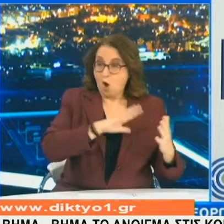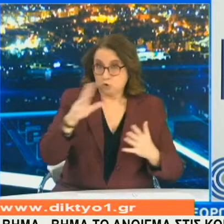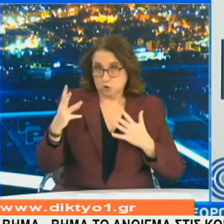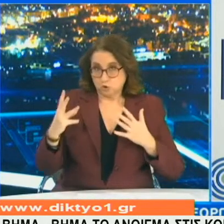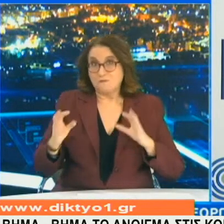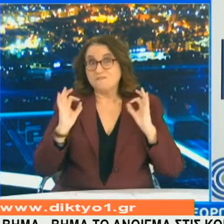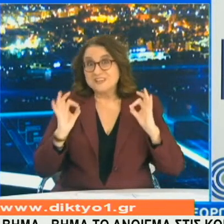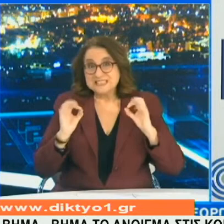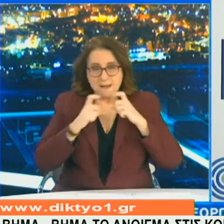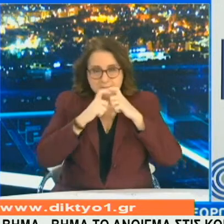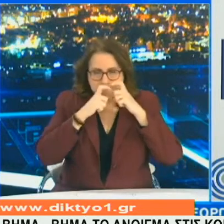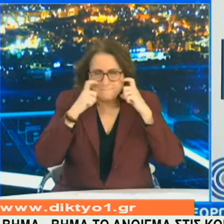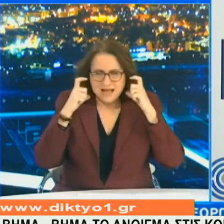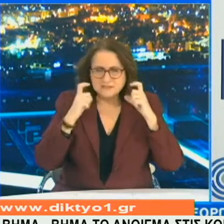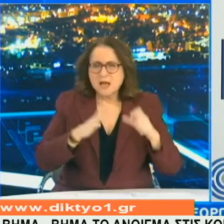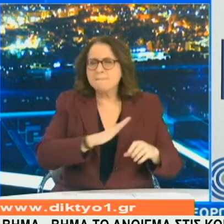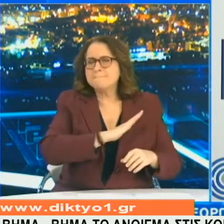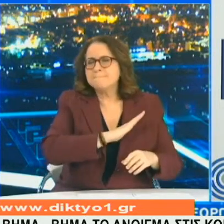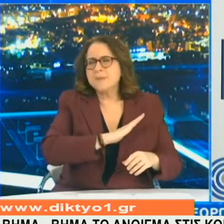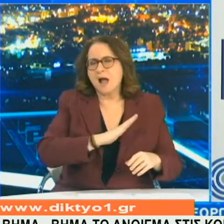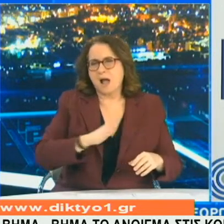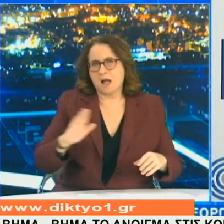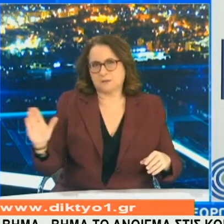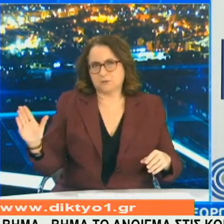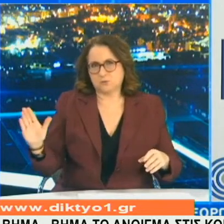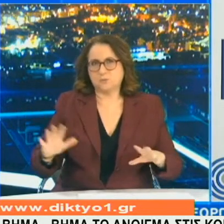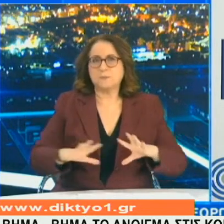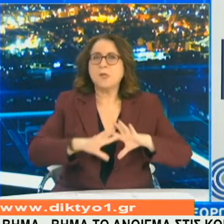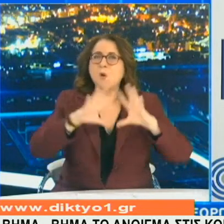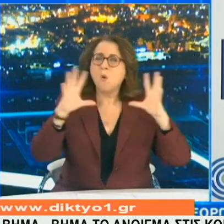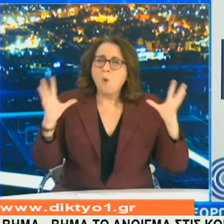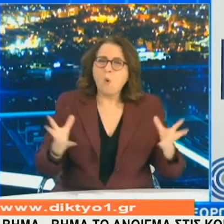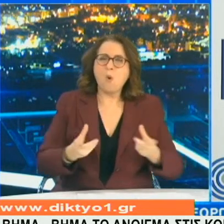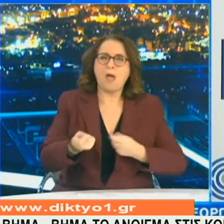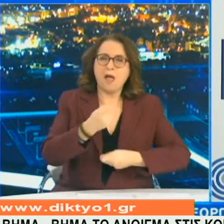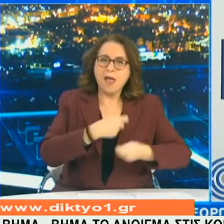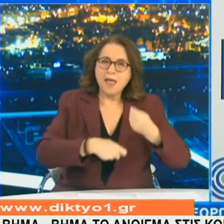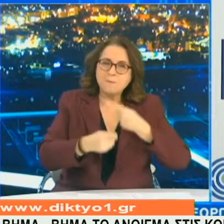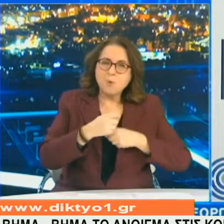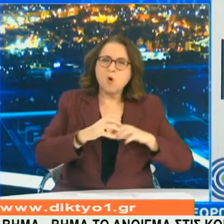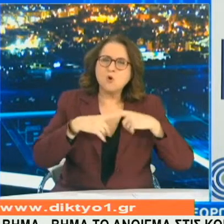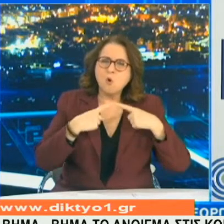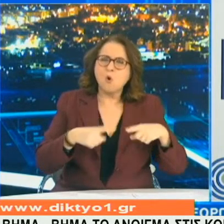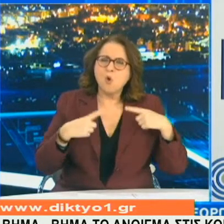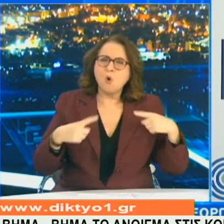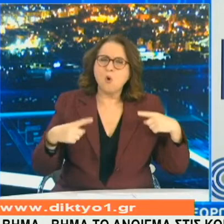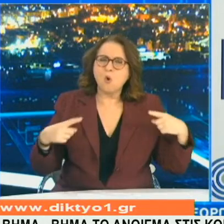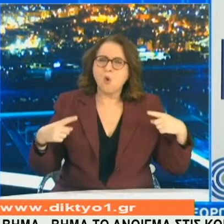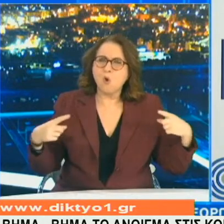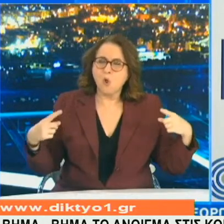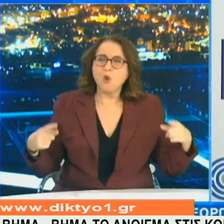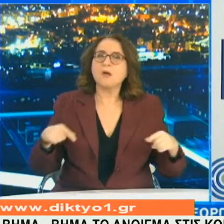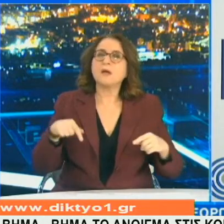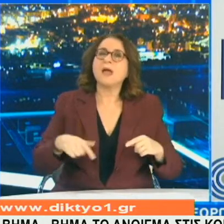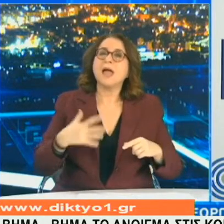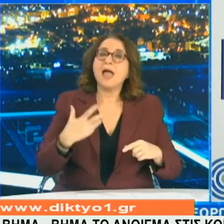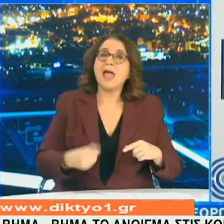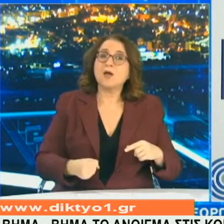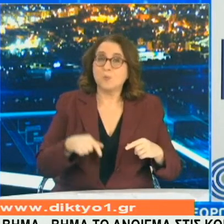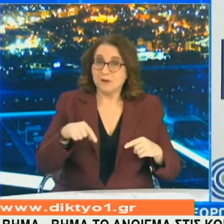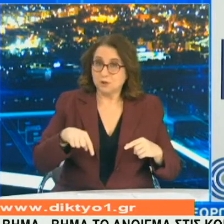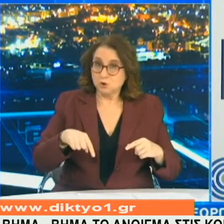βράδυ. Και για το λιανικό εμπόριο και για τις δραστηριότητες αυτές, θεσπίζεται